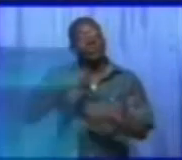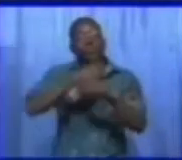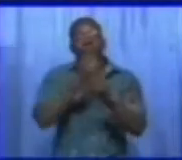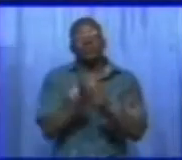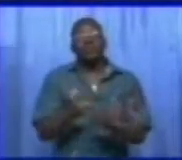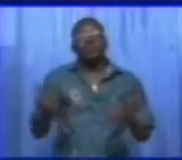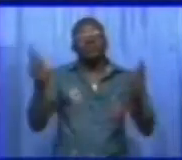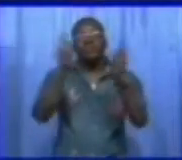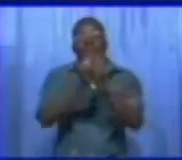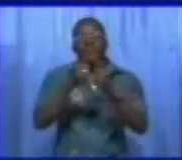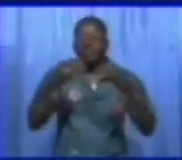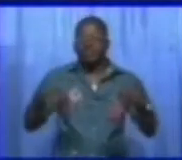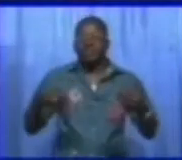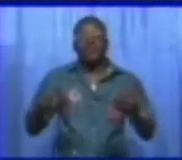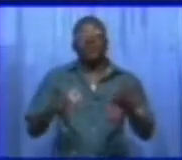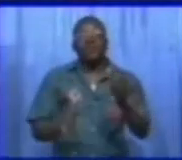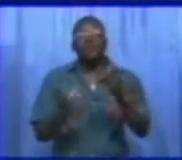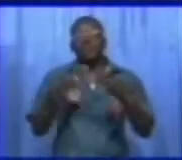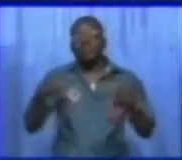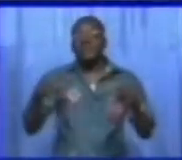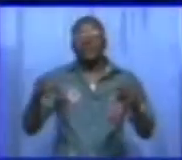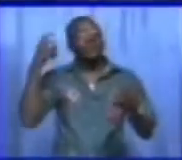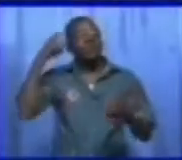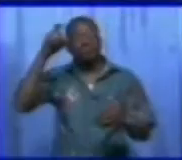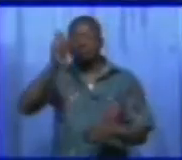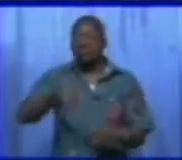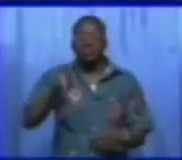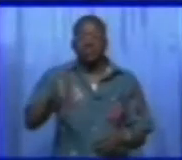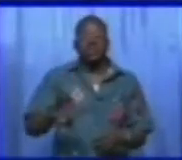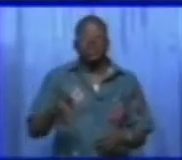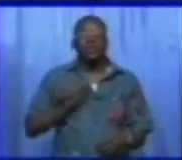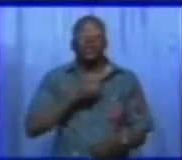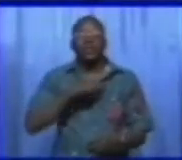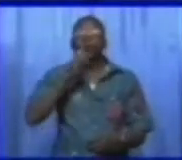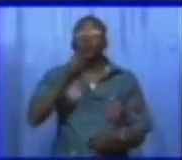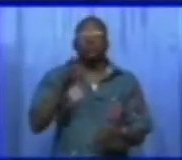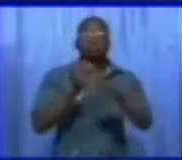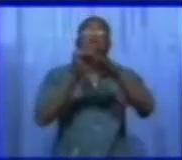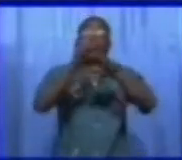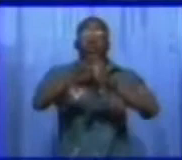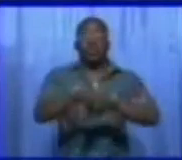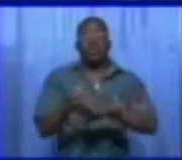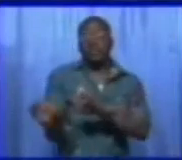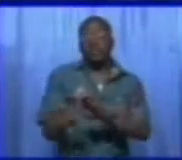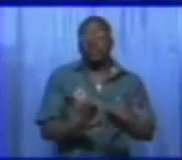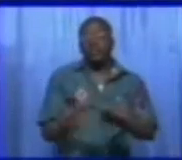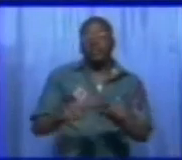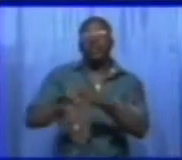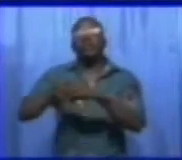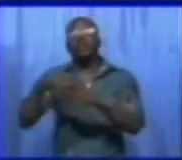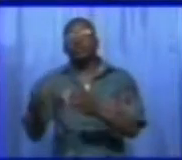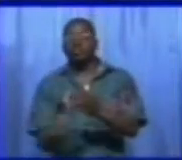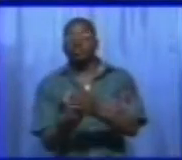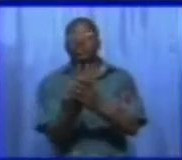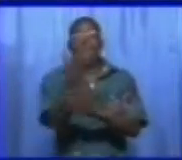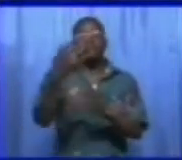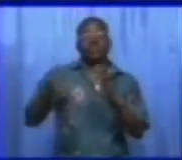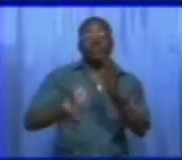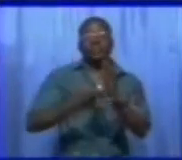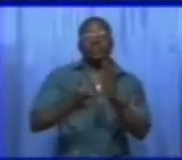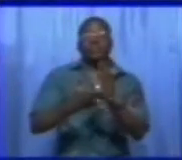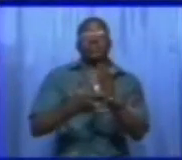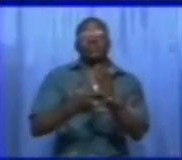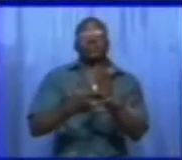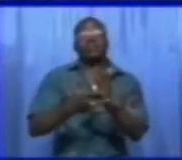marché, comme vous le savez, est de plus en plus exigeant et diversifié. Donc nous sommes obligés de faire en sorte à promouvoir les techniques et